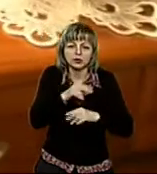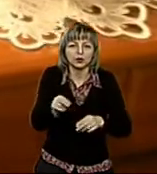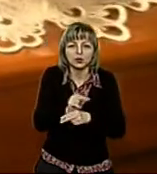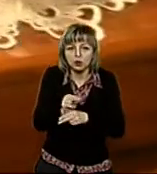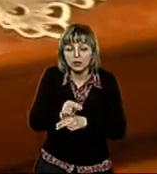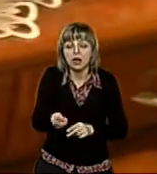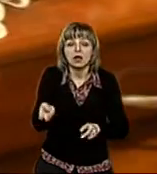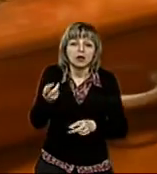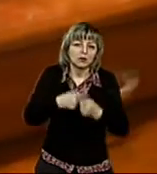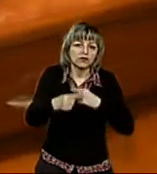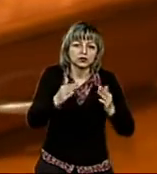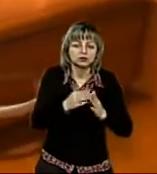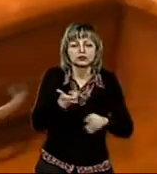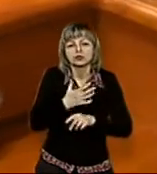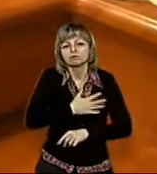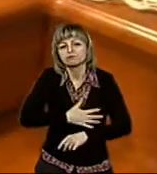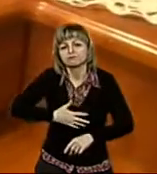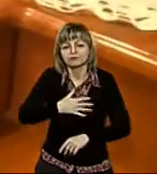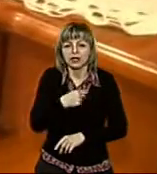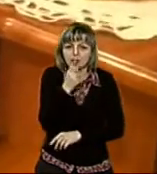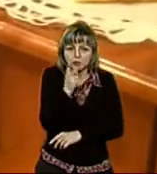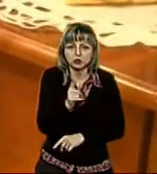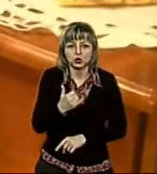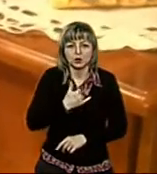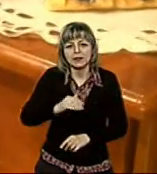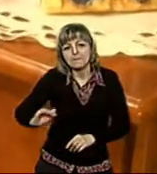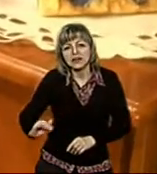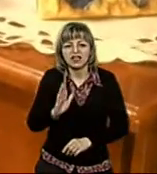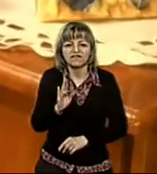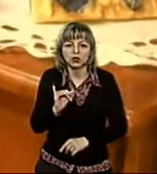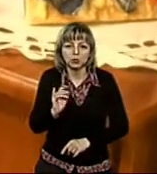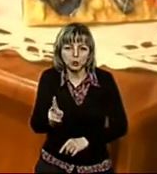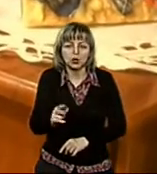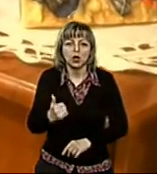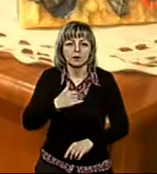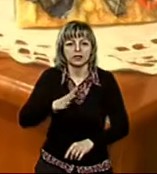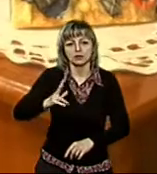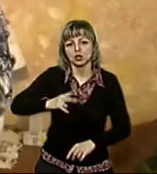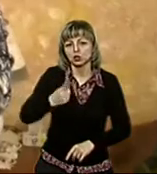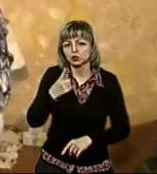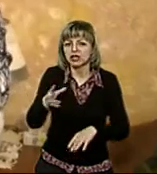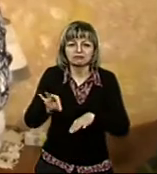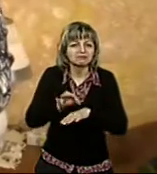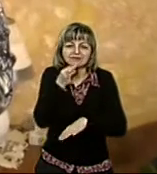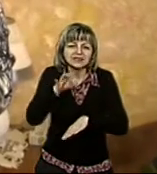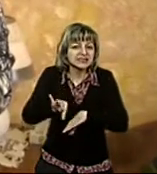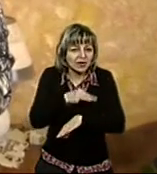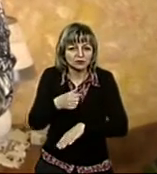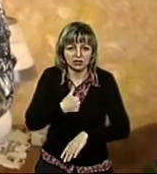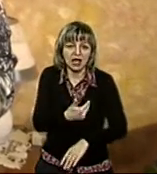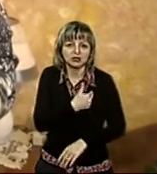Прийшла додому, була дуже в сильному розпачі, але я подивилася, що в мене маленький внук. У мене ще дочка була одна не замужем, і